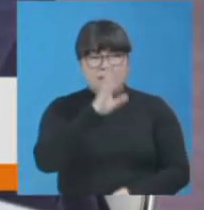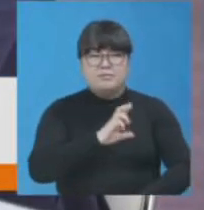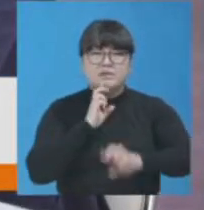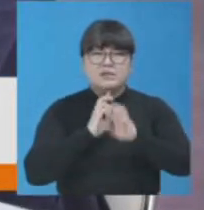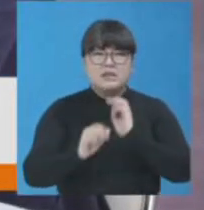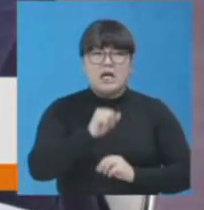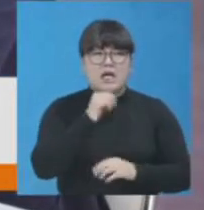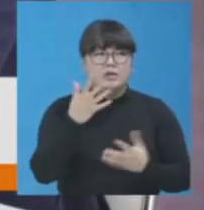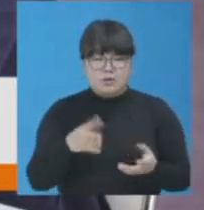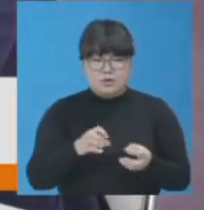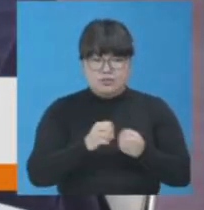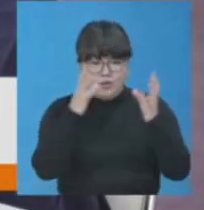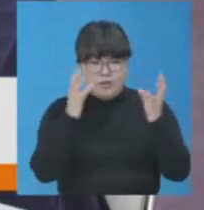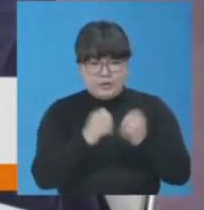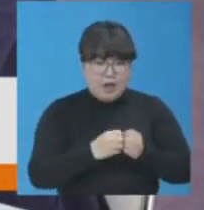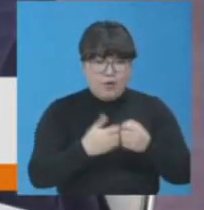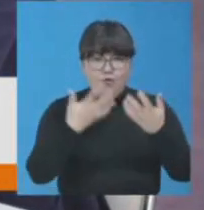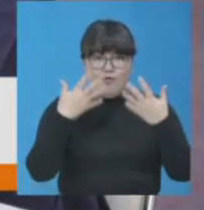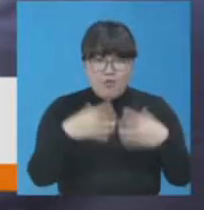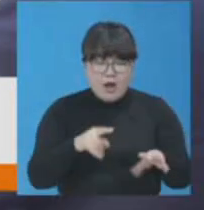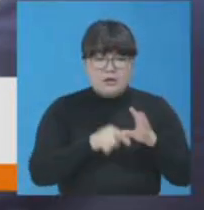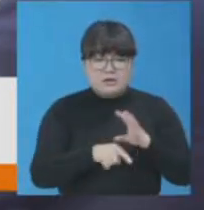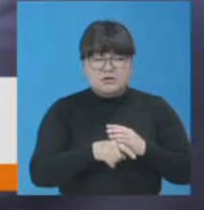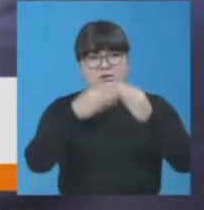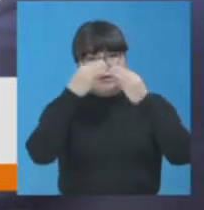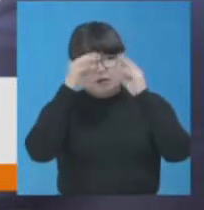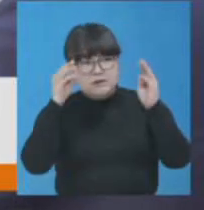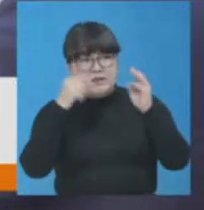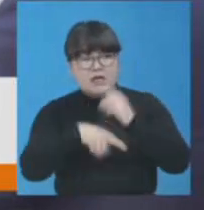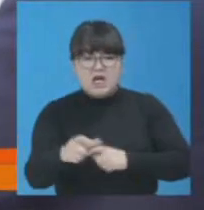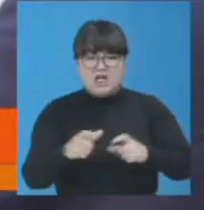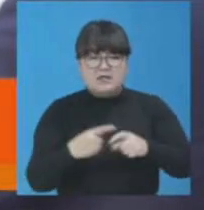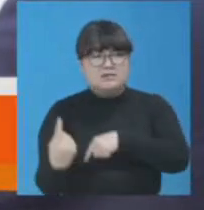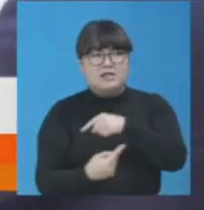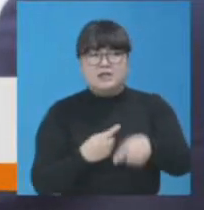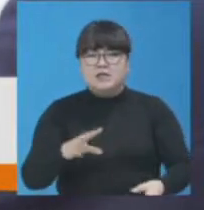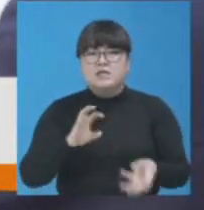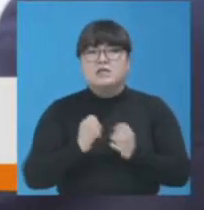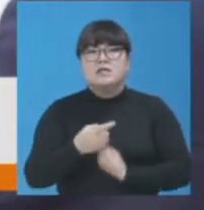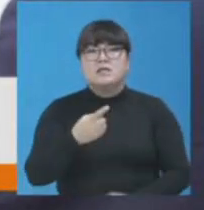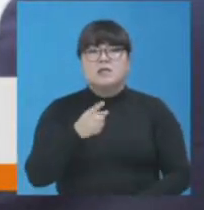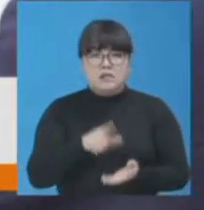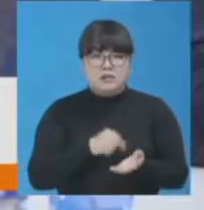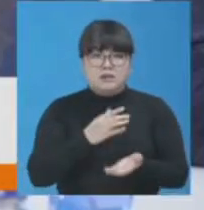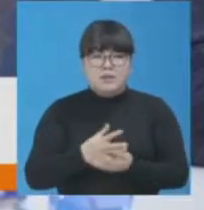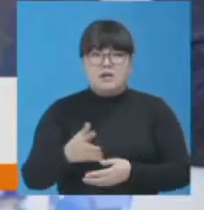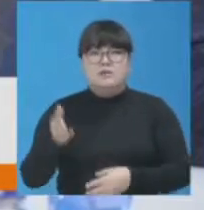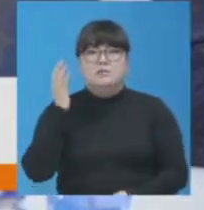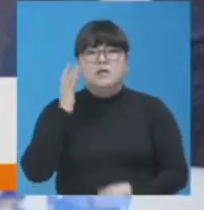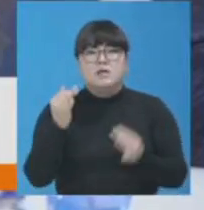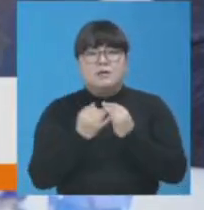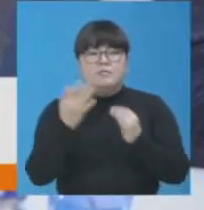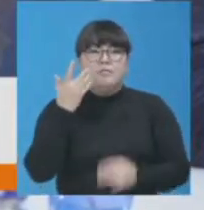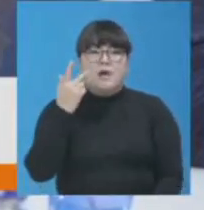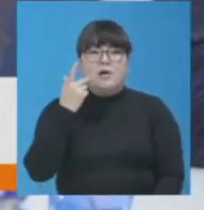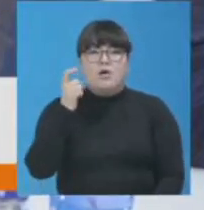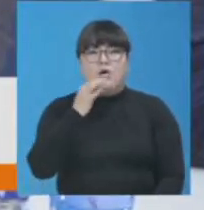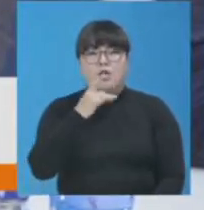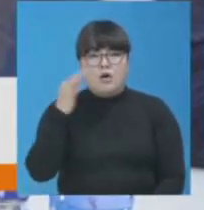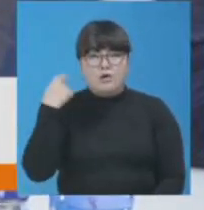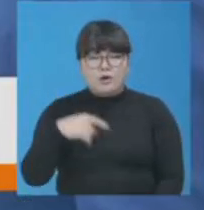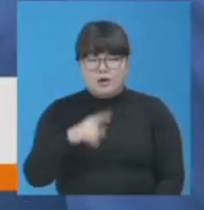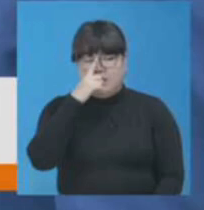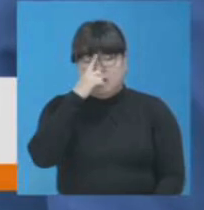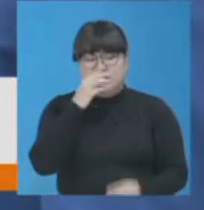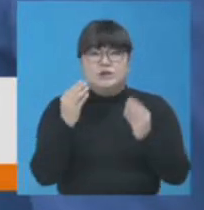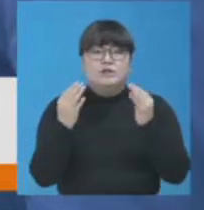байгаа асуудал нь төрөвсөн бүтээл болон эрдэм шинжилгээний ажлыг эдийн засгийн эргэлтэнд оруулах болоод байна. Энэ талаар инновац сахин бодлогын байнгын хорооны зүгээс шинжлэх